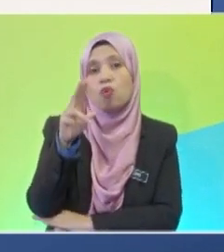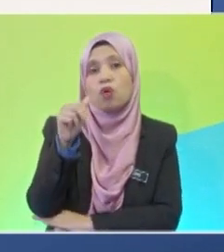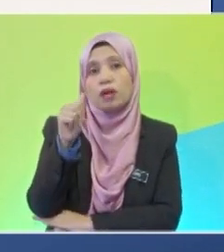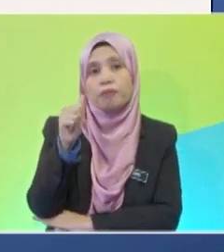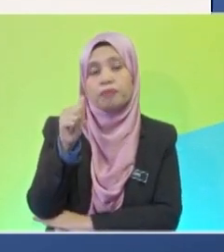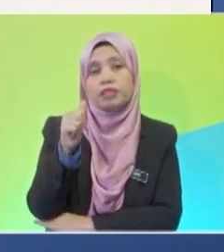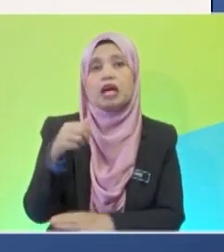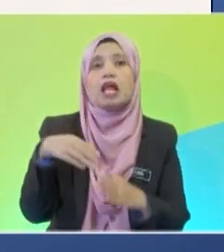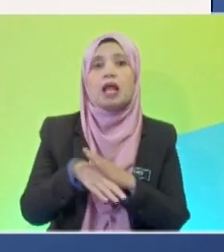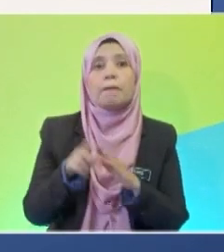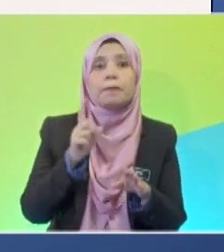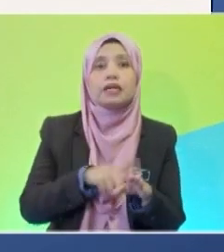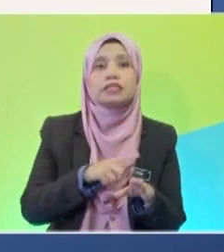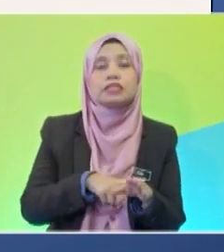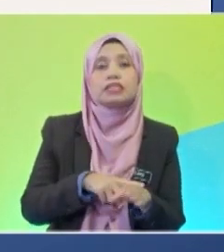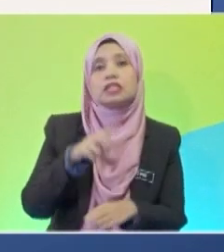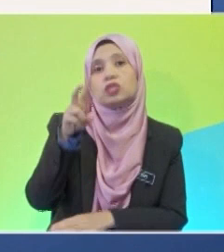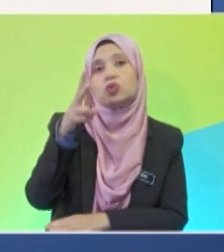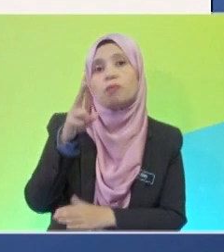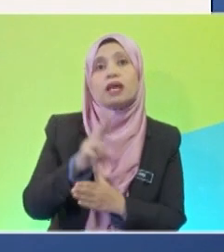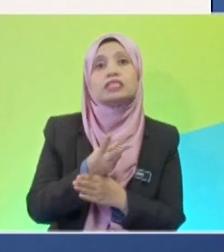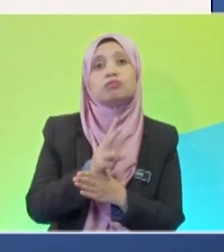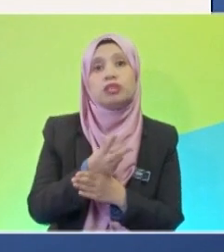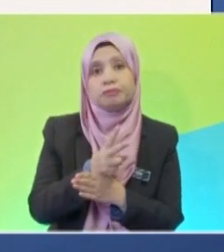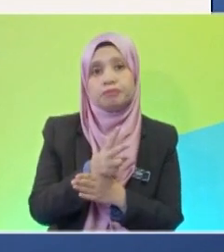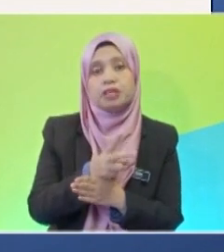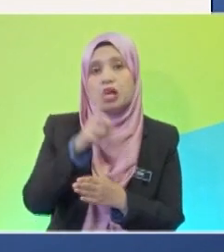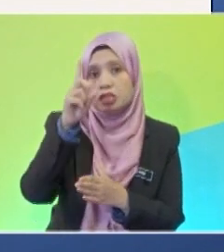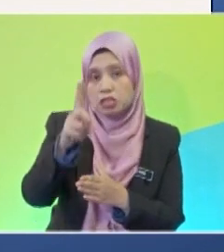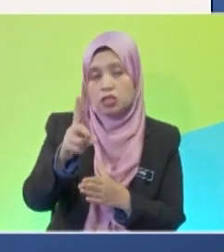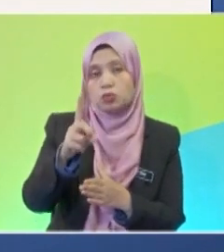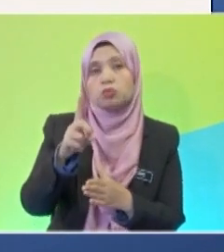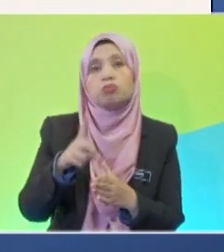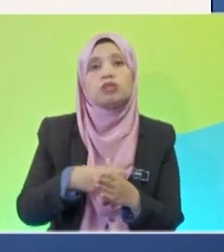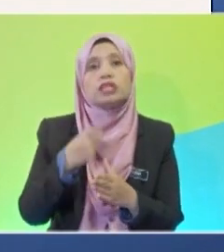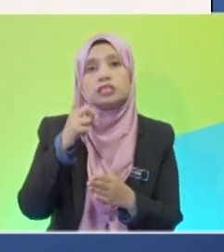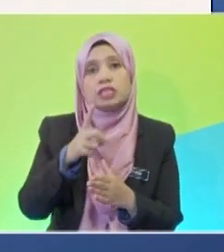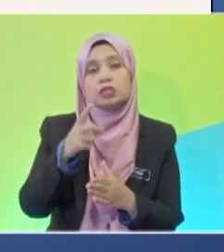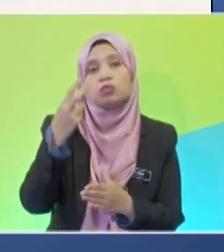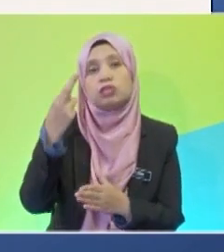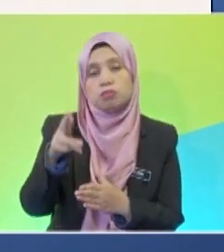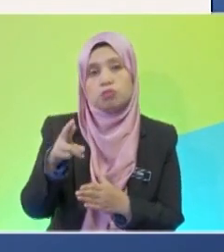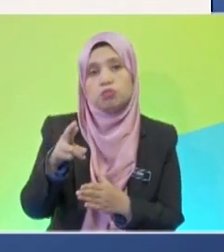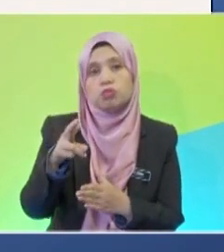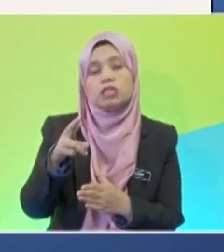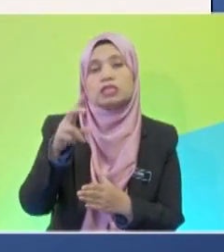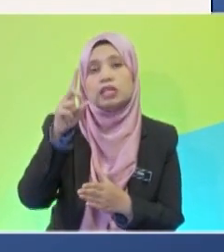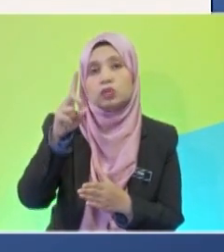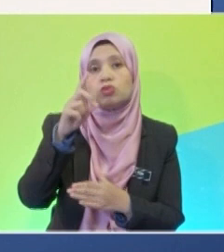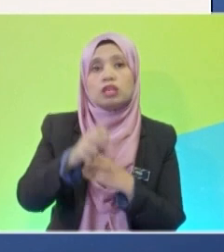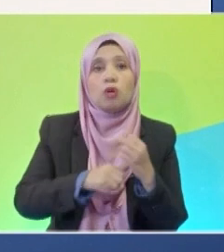masa 12 bulan. 12 bulan, 1 bulan RM1,000. Kalau 12 bulan? RM12,000. Itu